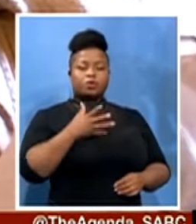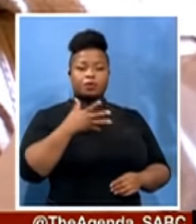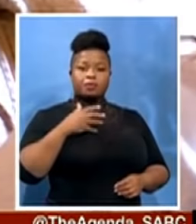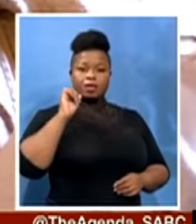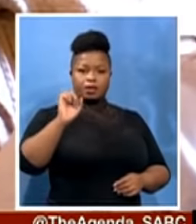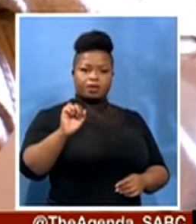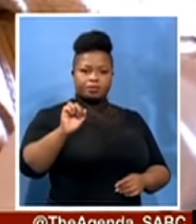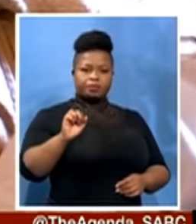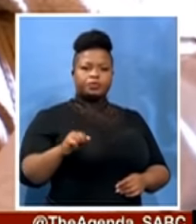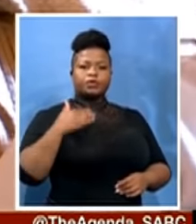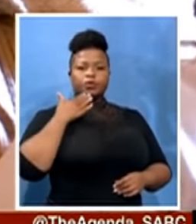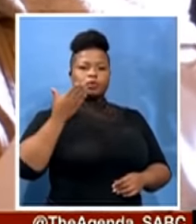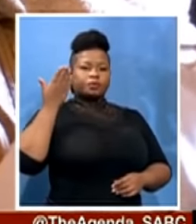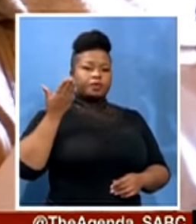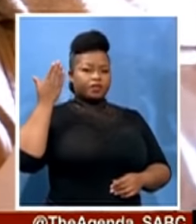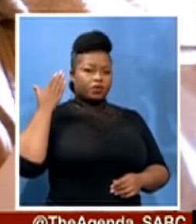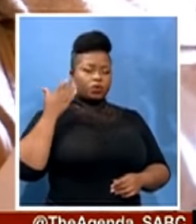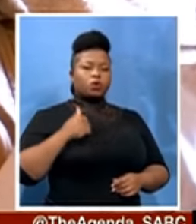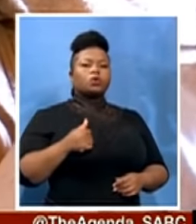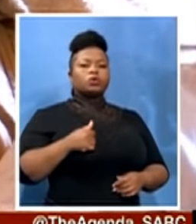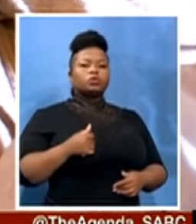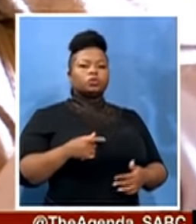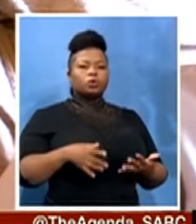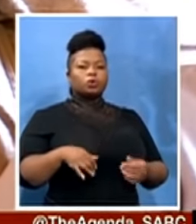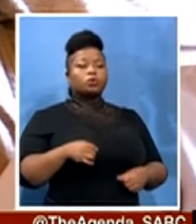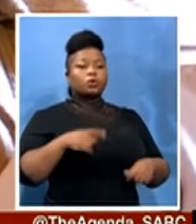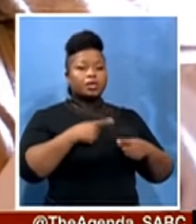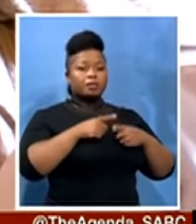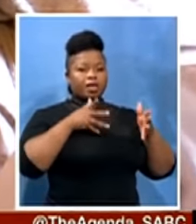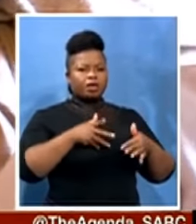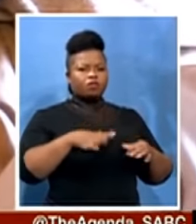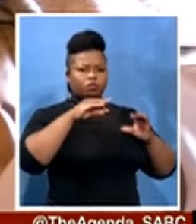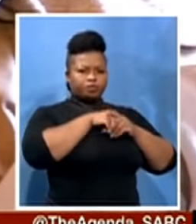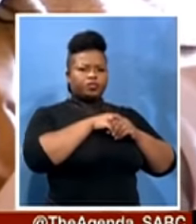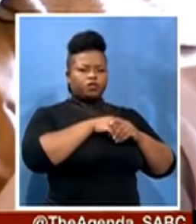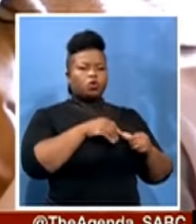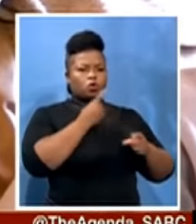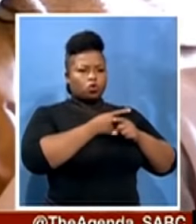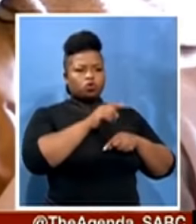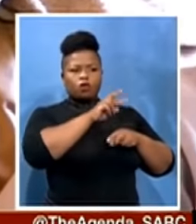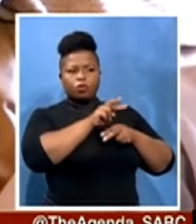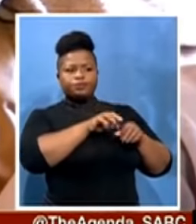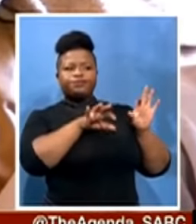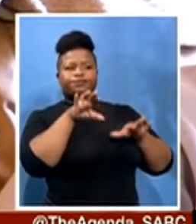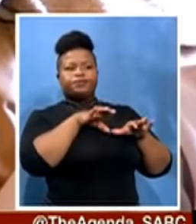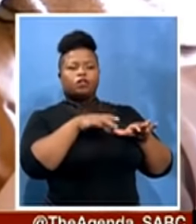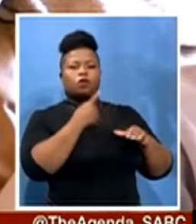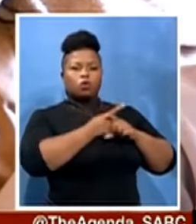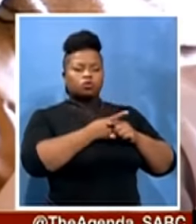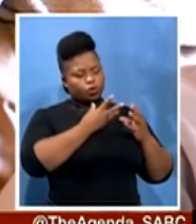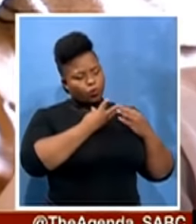waye troop scouter kuyena esiphethe kuma scouting. Ulindani besamba naye kuwo wonke ama camp